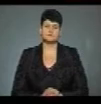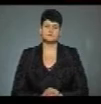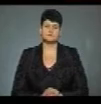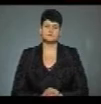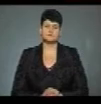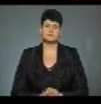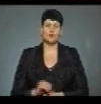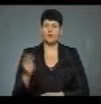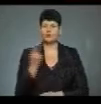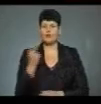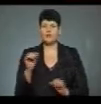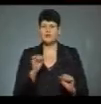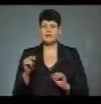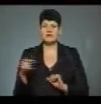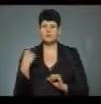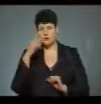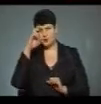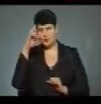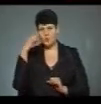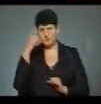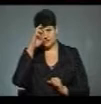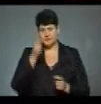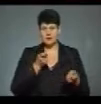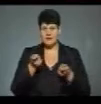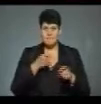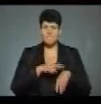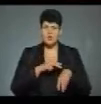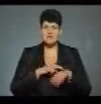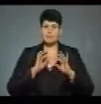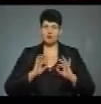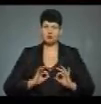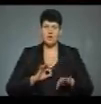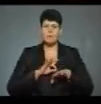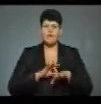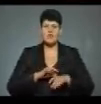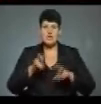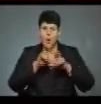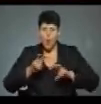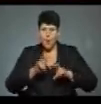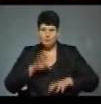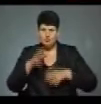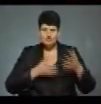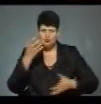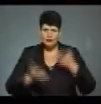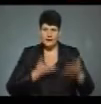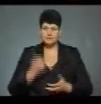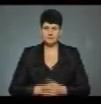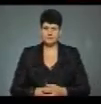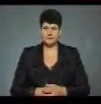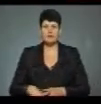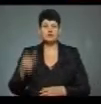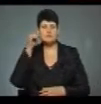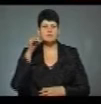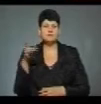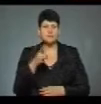У двох управліннях Тернопільської облдержадміністрації поліція та прокуратура проводять обшуки. На Чортківщині